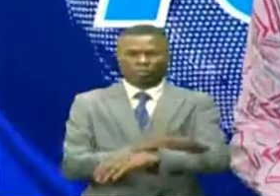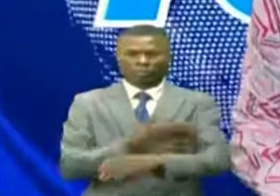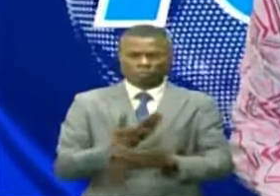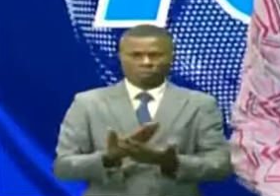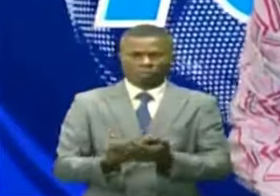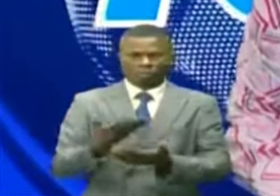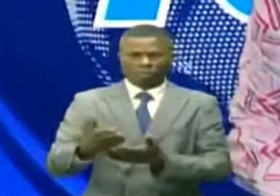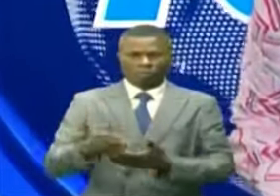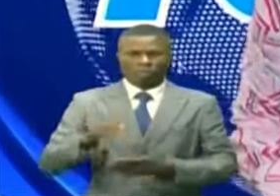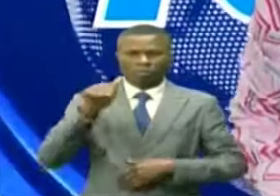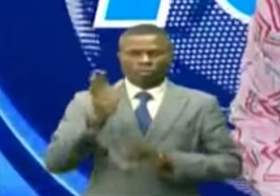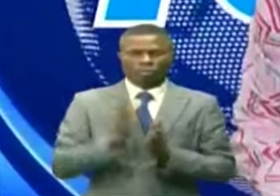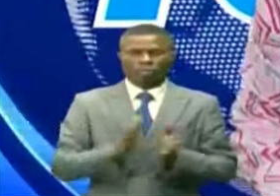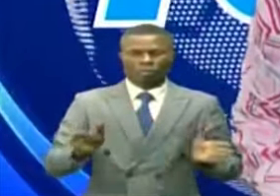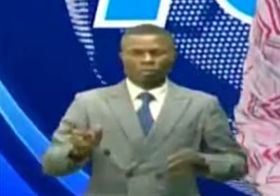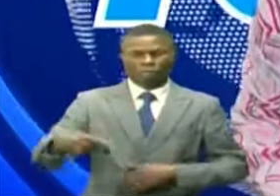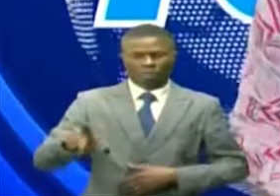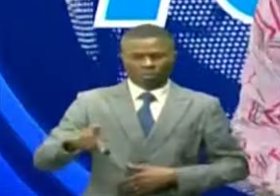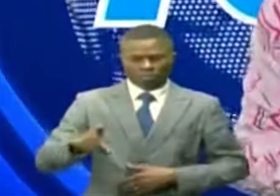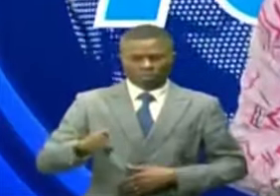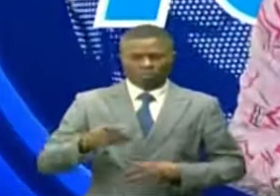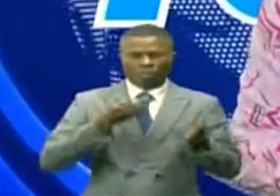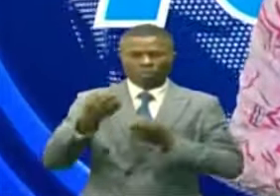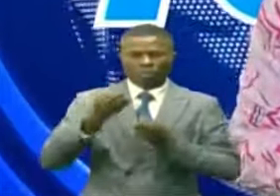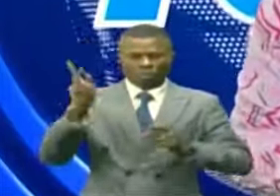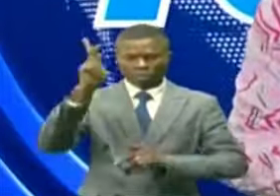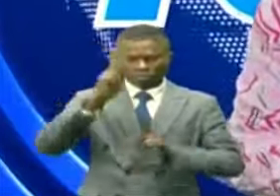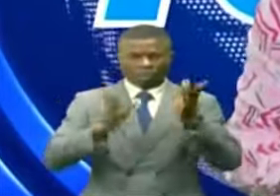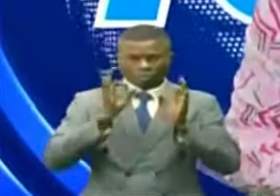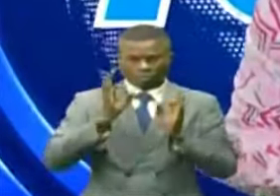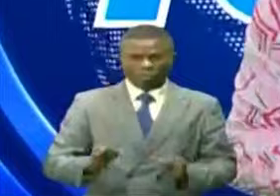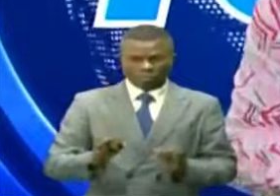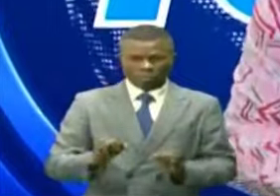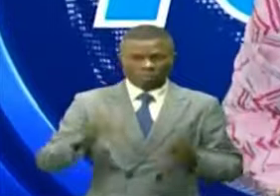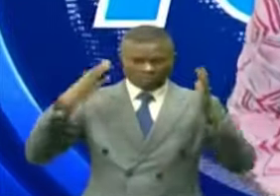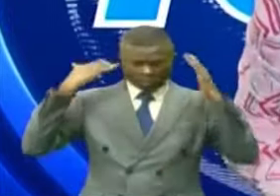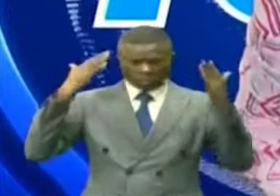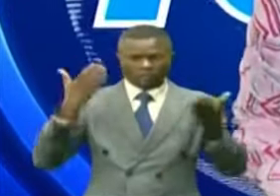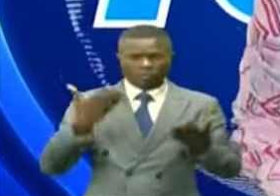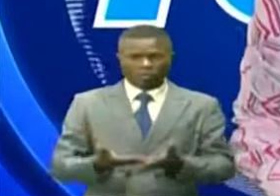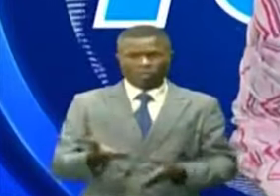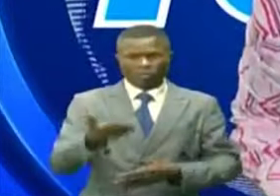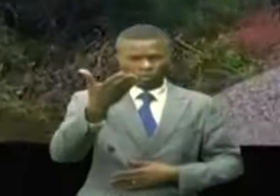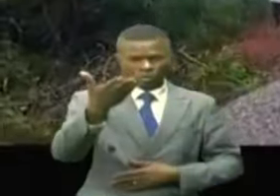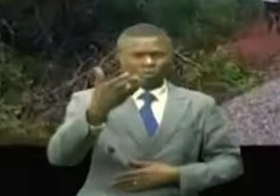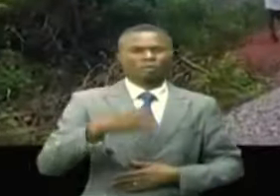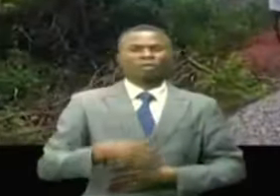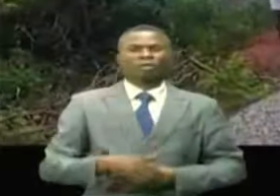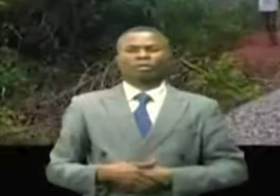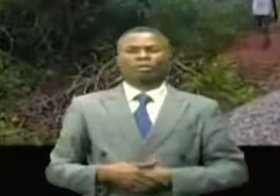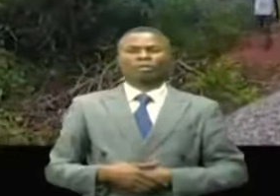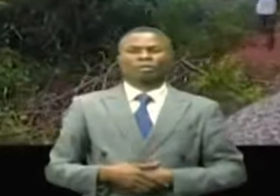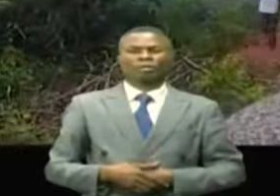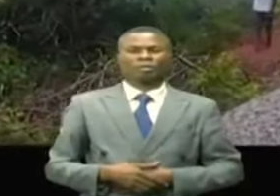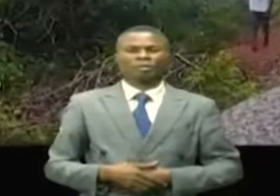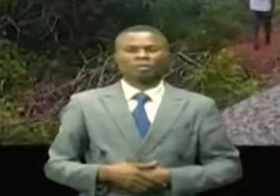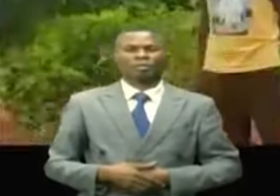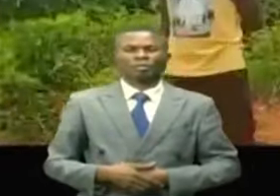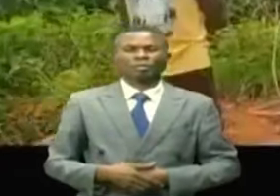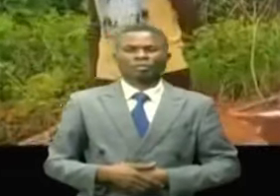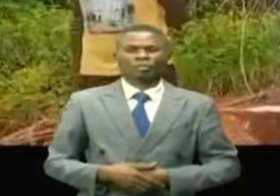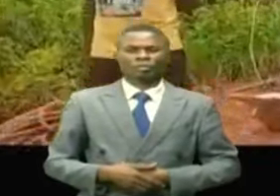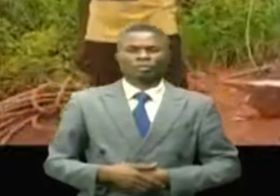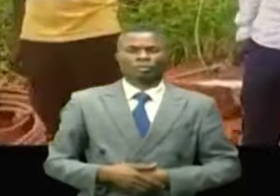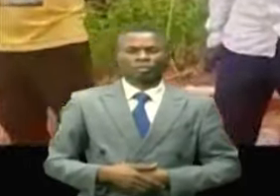provincial de lovda a fixé l'opinion malgré les spéculations Richard Kalé les travaux de construction du